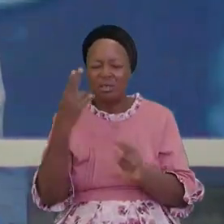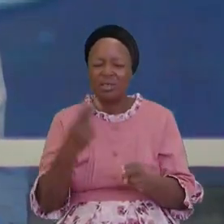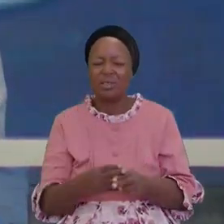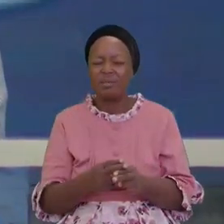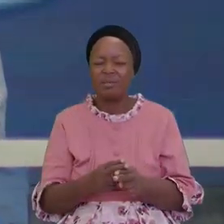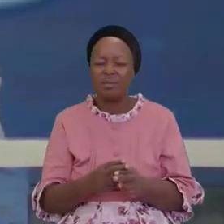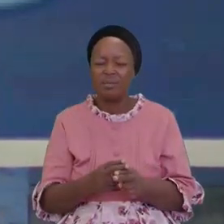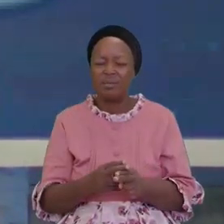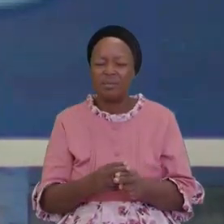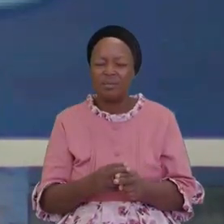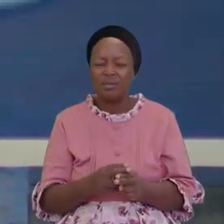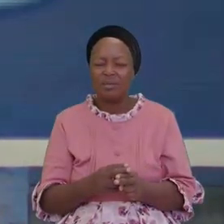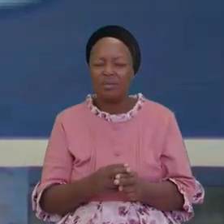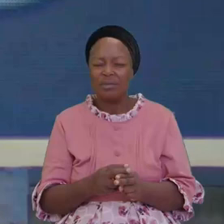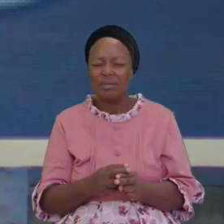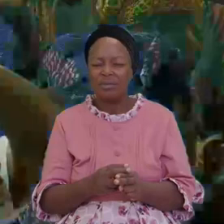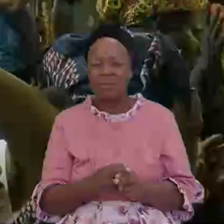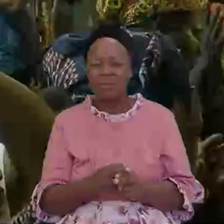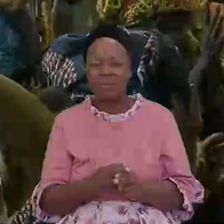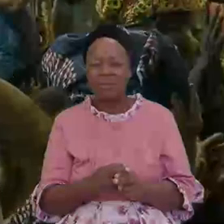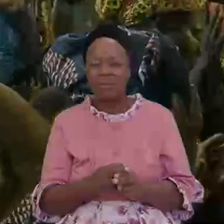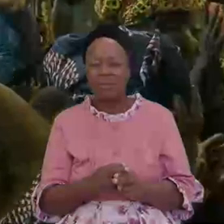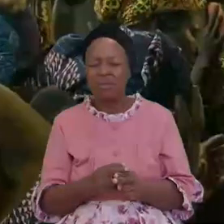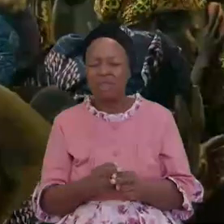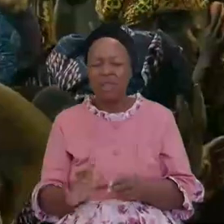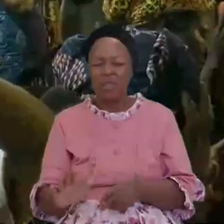Ulcère, sois guéri au nom de Jésus.